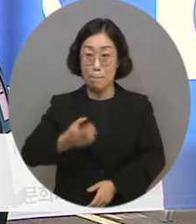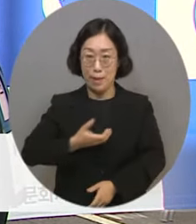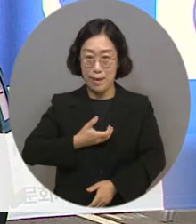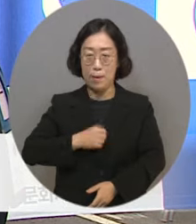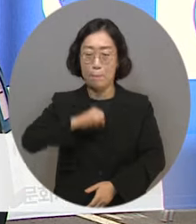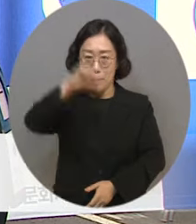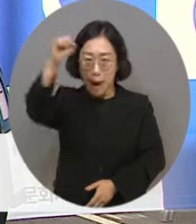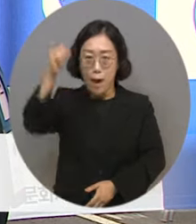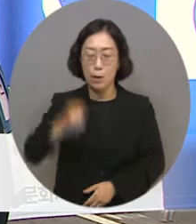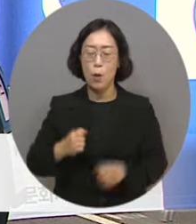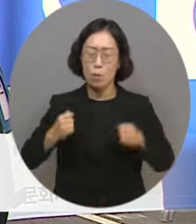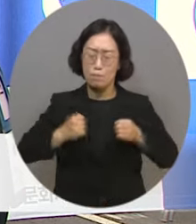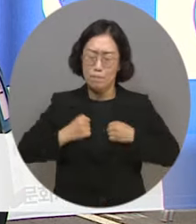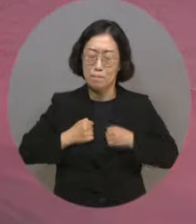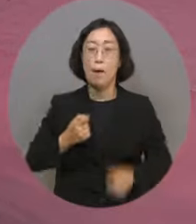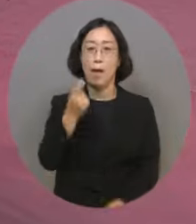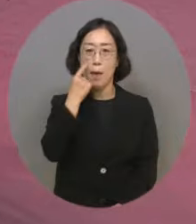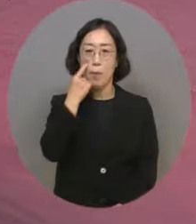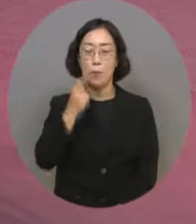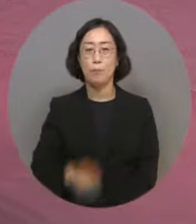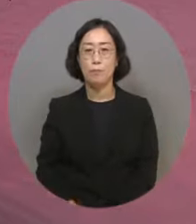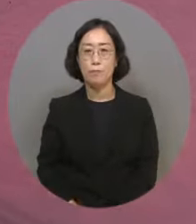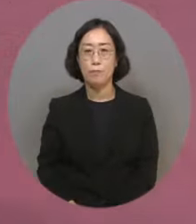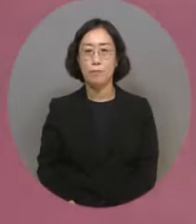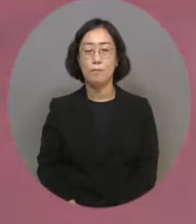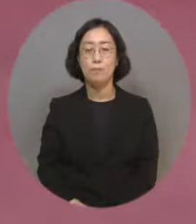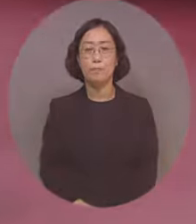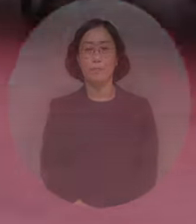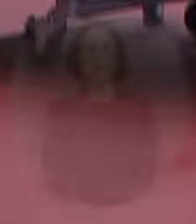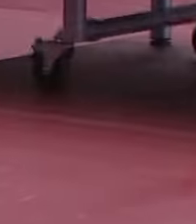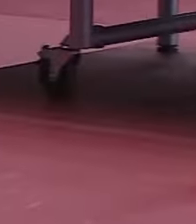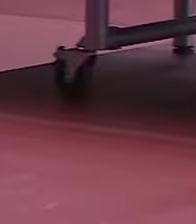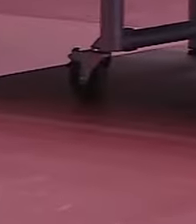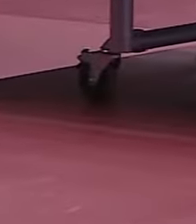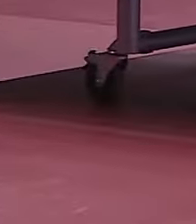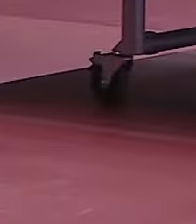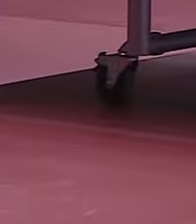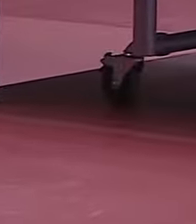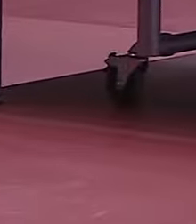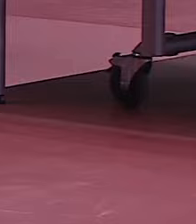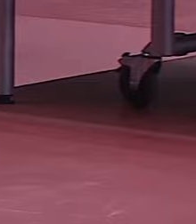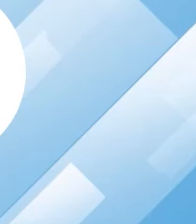금메달을 따보도록 최선을 다하겠습니다. 북지TV 뉴스 박순종입니다.